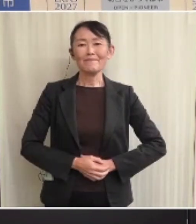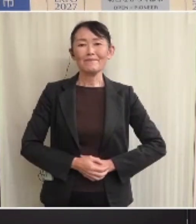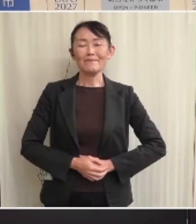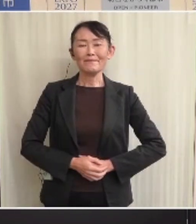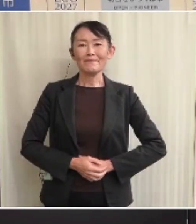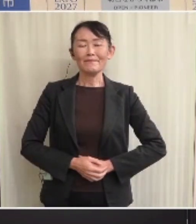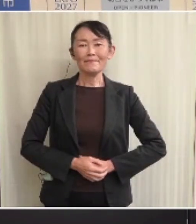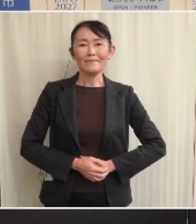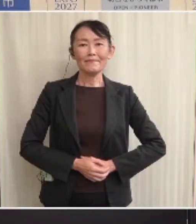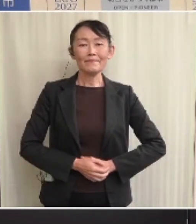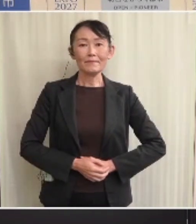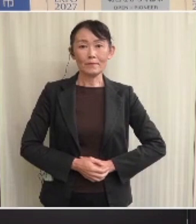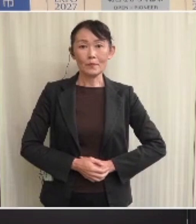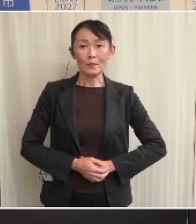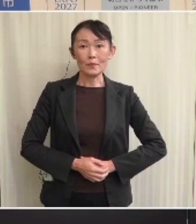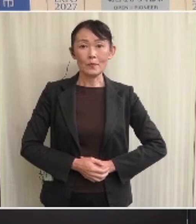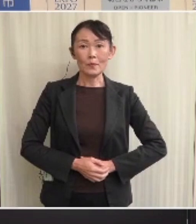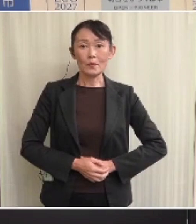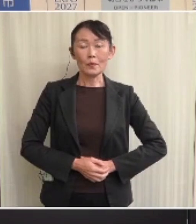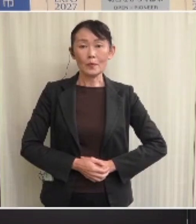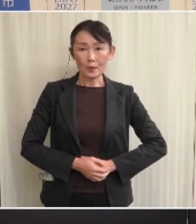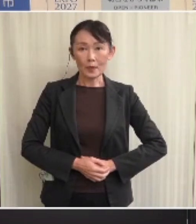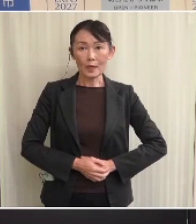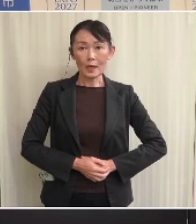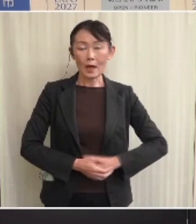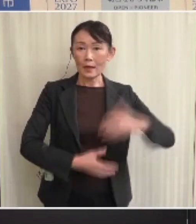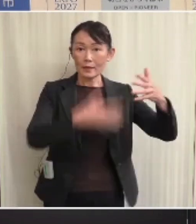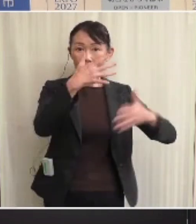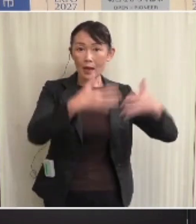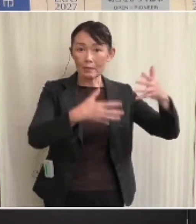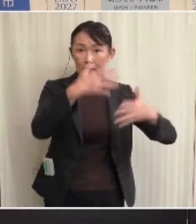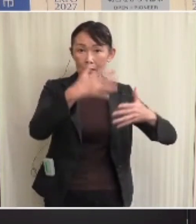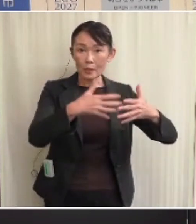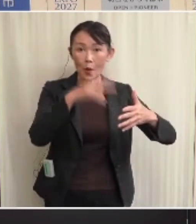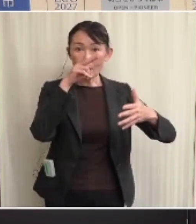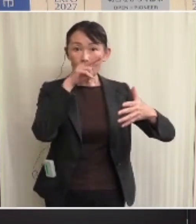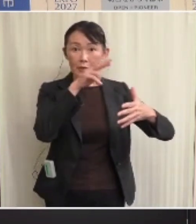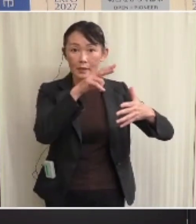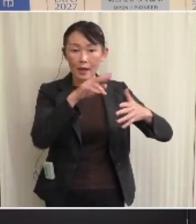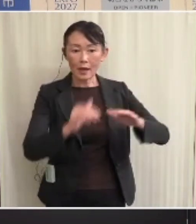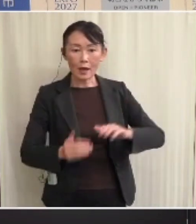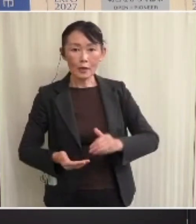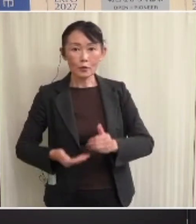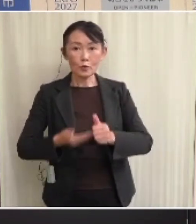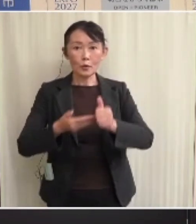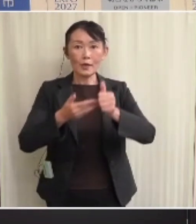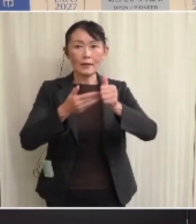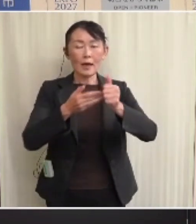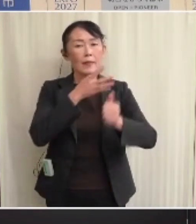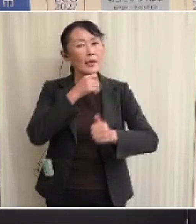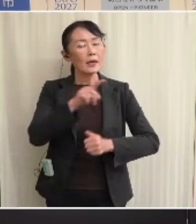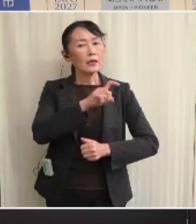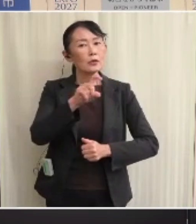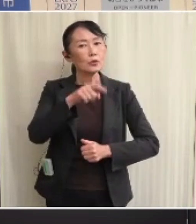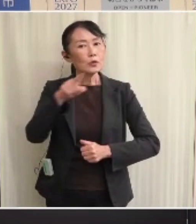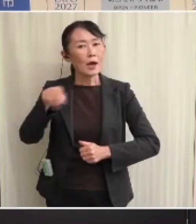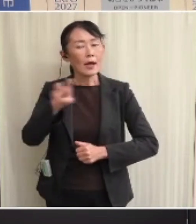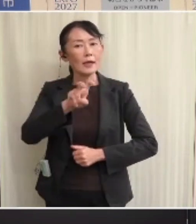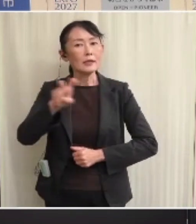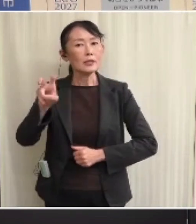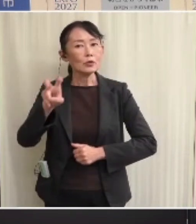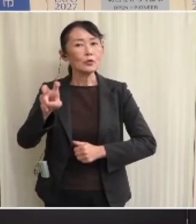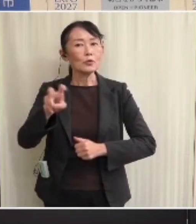からこれを見て育った今10代から20代の多